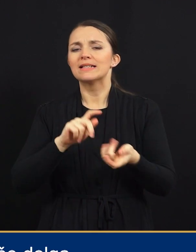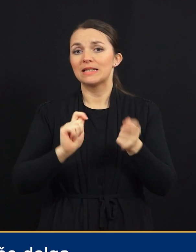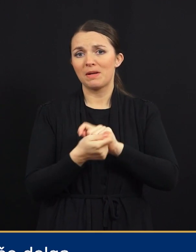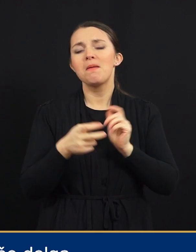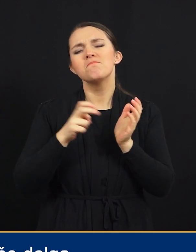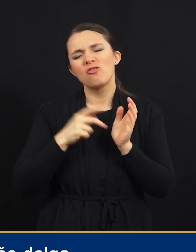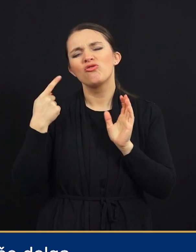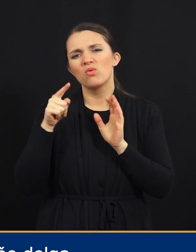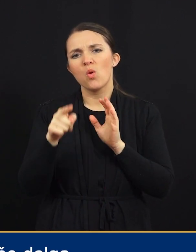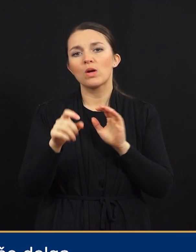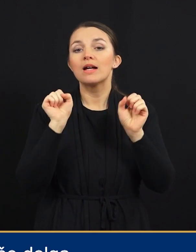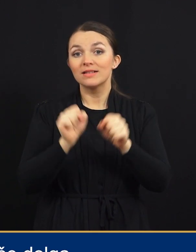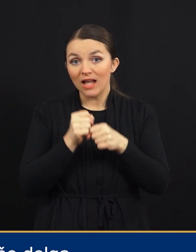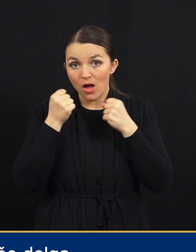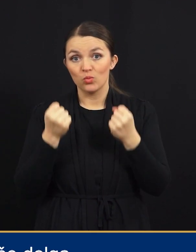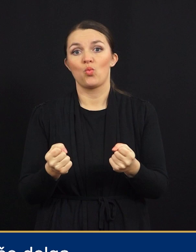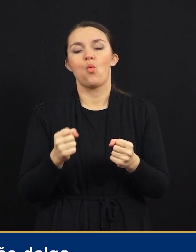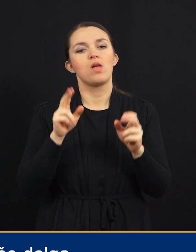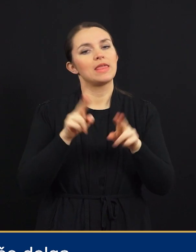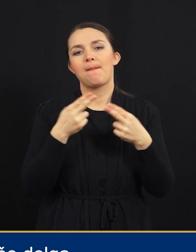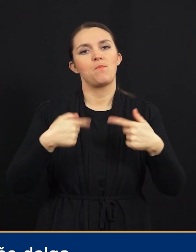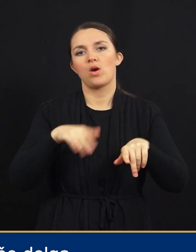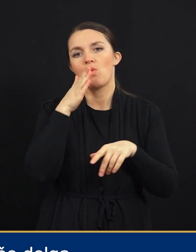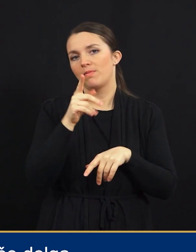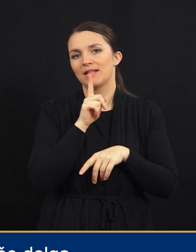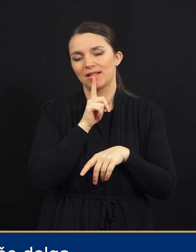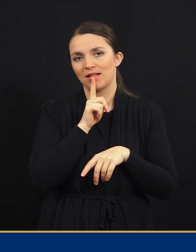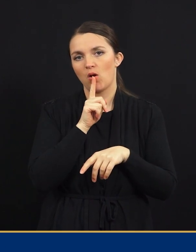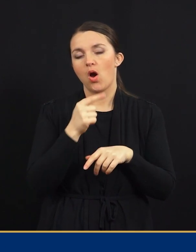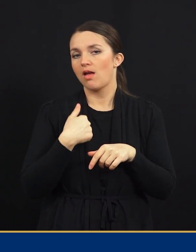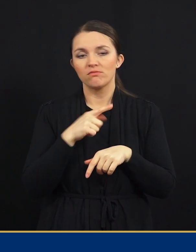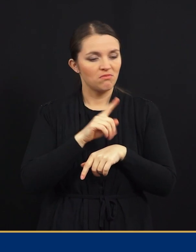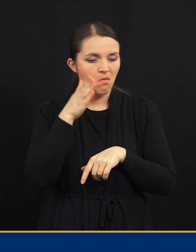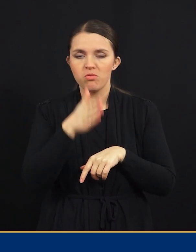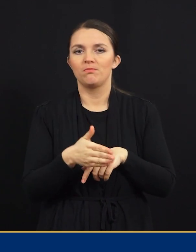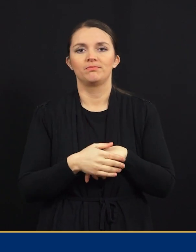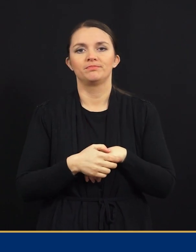sprememb pa je še dolga, zato ne moremo biti tiho in jaz ne bom.